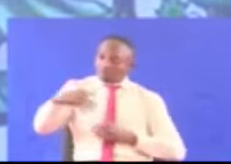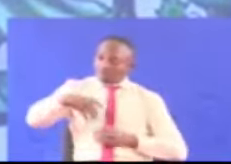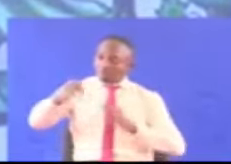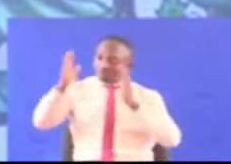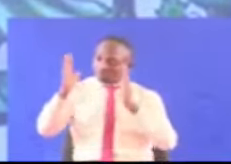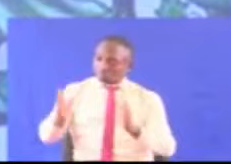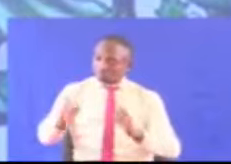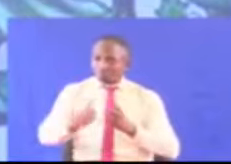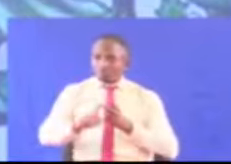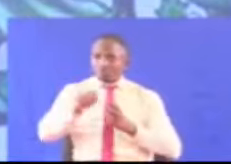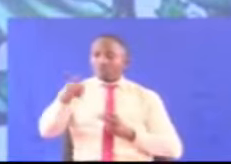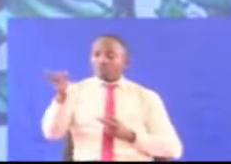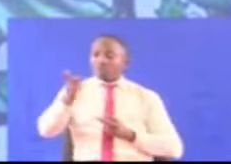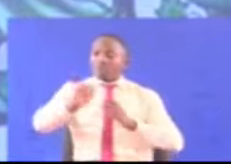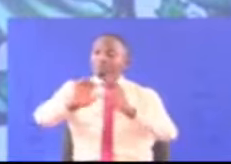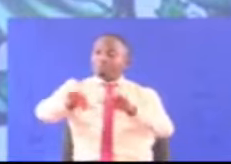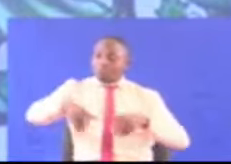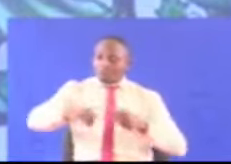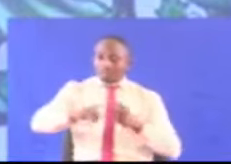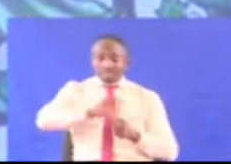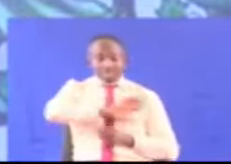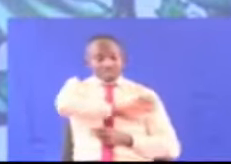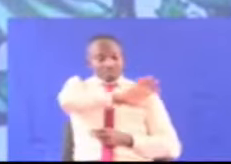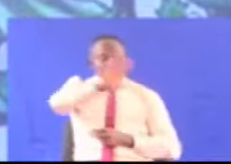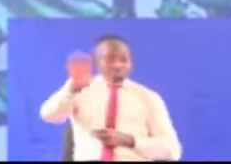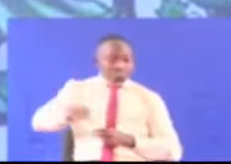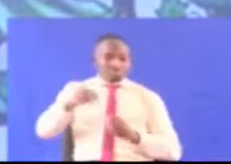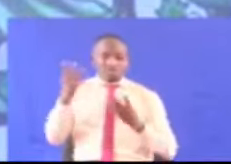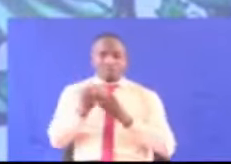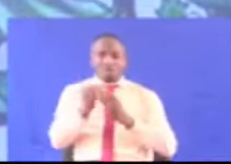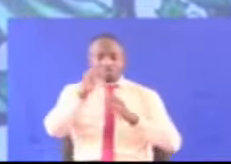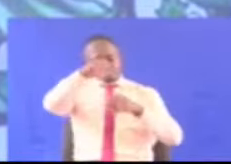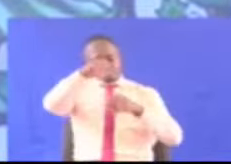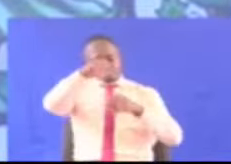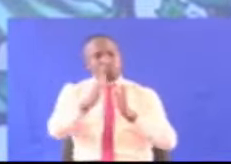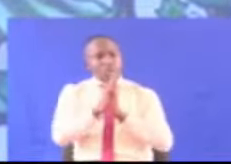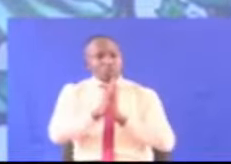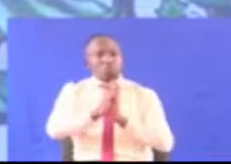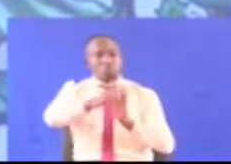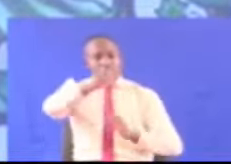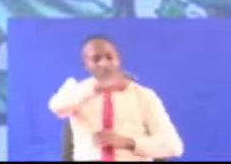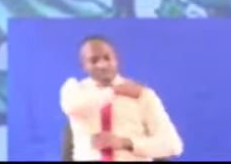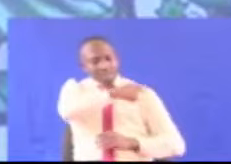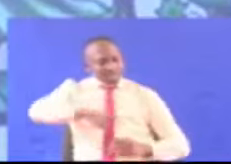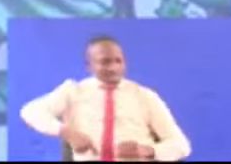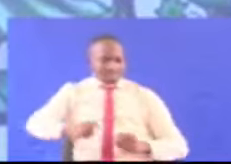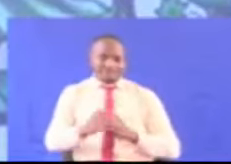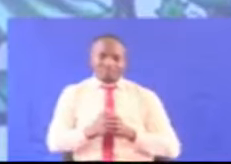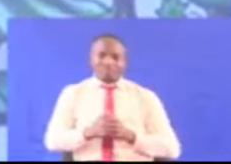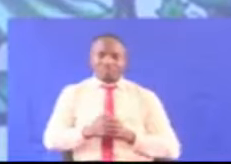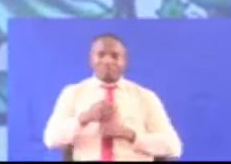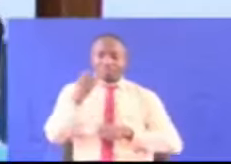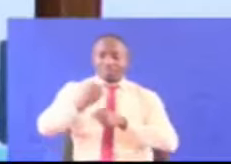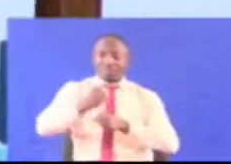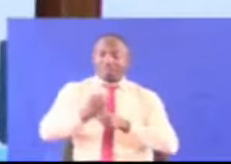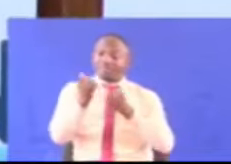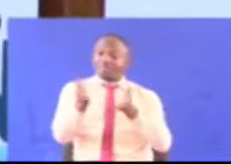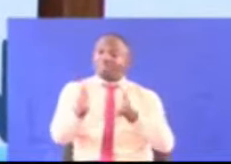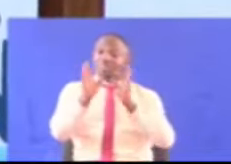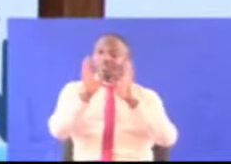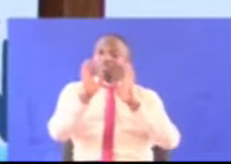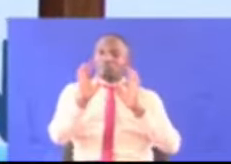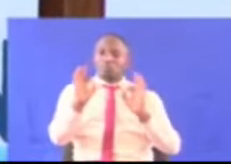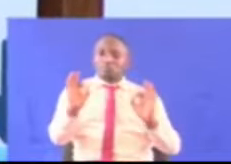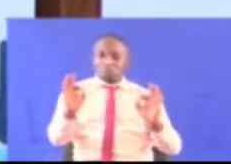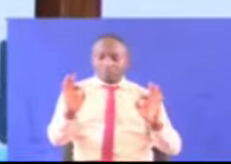kutuma salamu, lakini na wewe ni mbunge. Kwa hiyo sisi wote tunamshukuru sana Mheshimiwa Rais kwa kazi hiyo